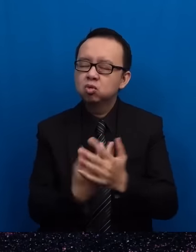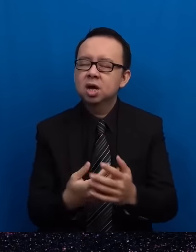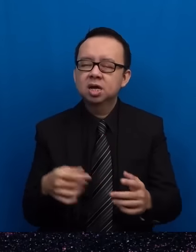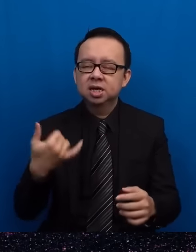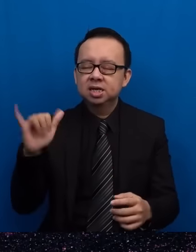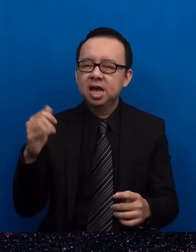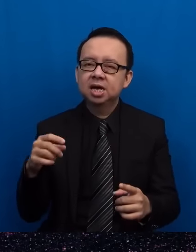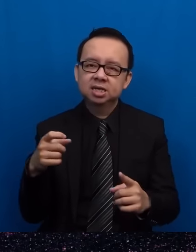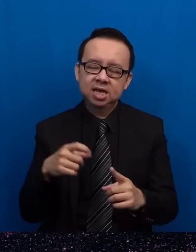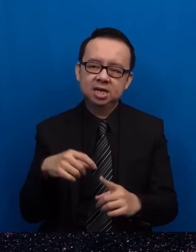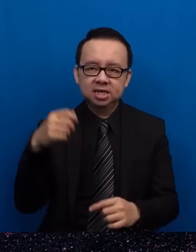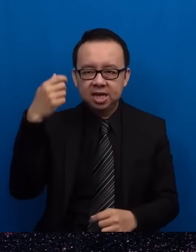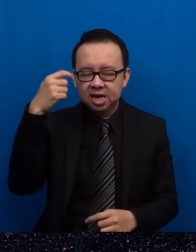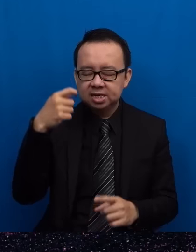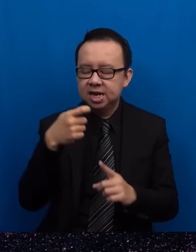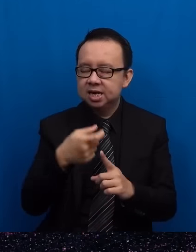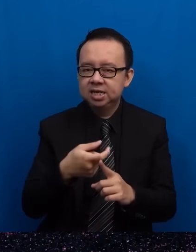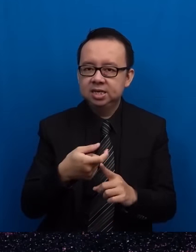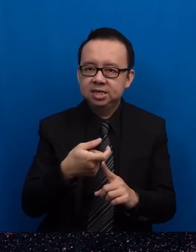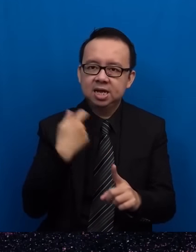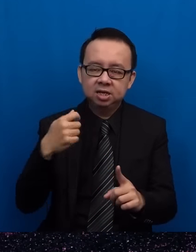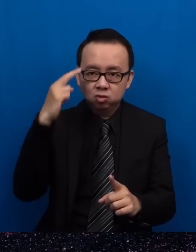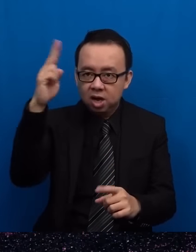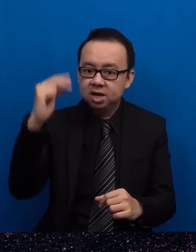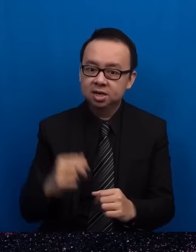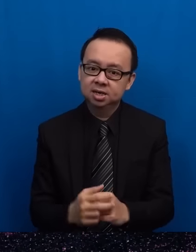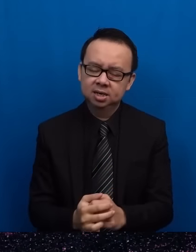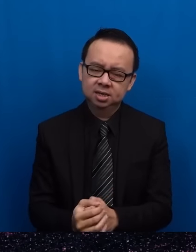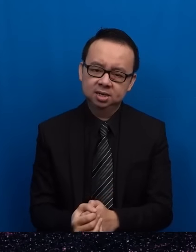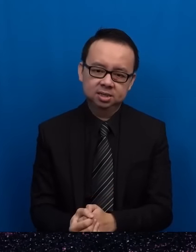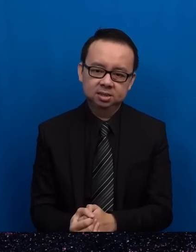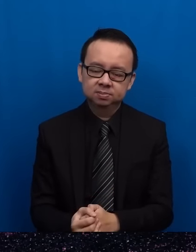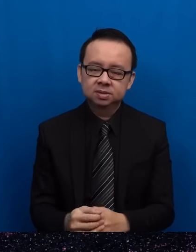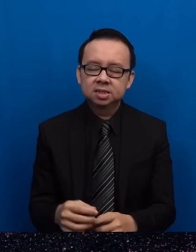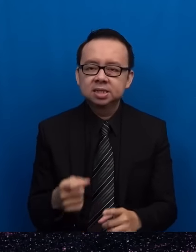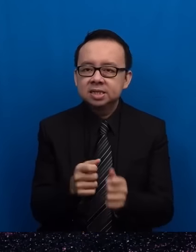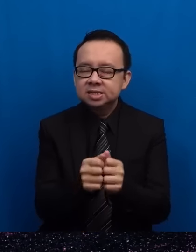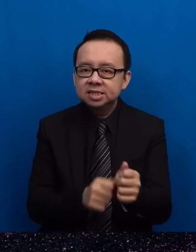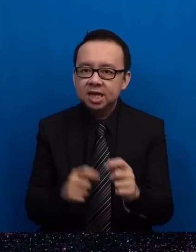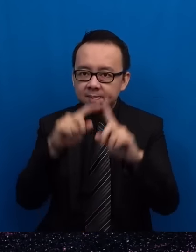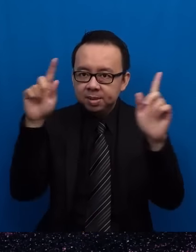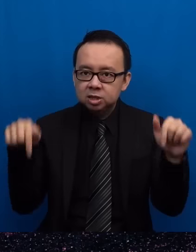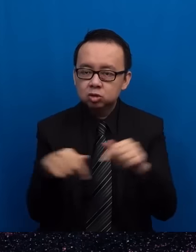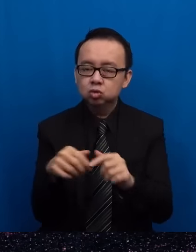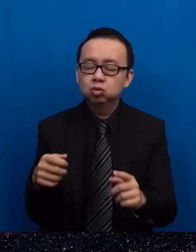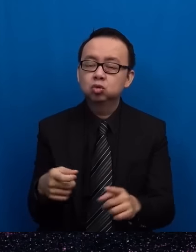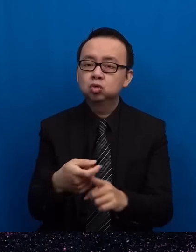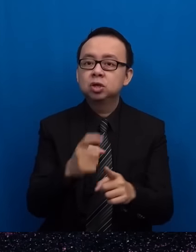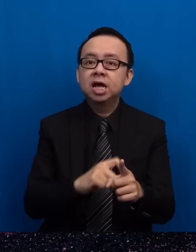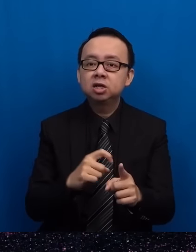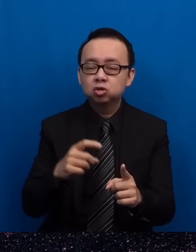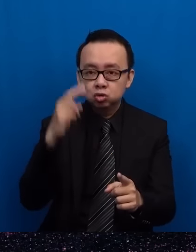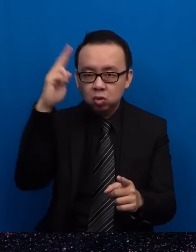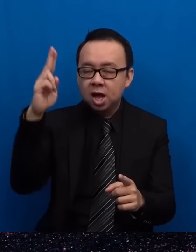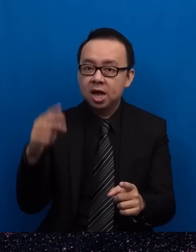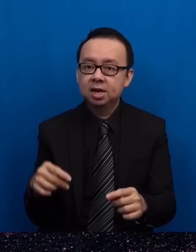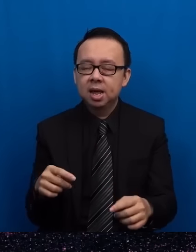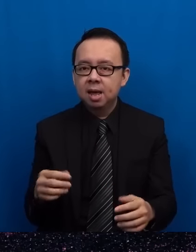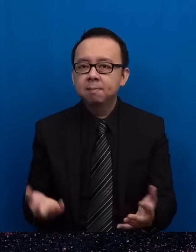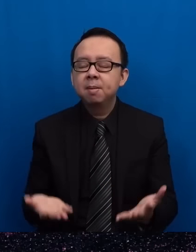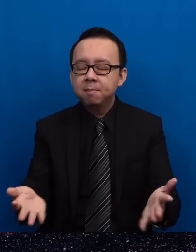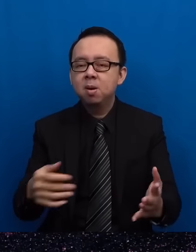perubahan, ada banyak transisi hari-hari ini. Tapi setiap pintu yang dari Tuhan akan membawa Anda dari satu kemuliaan kepada kemuliaan